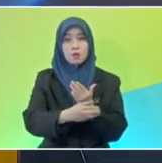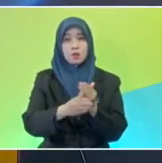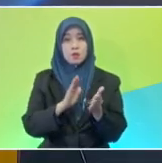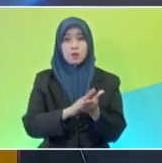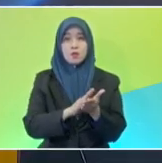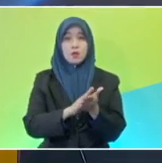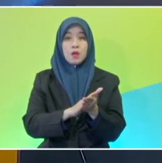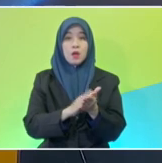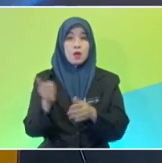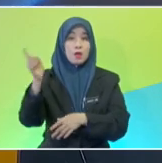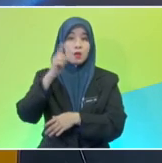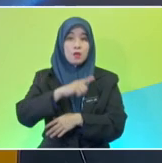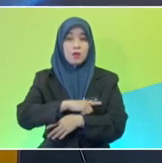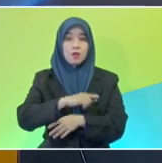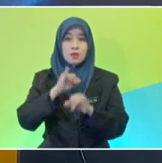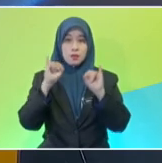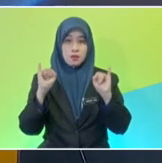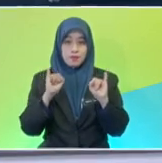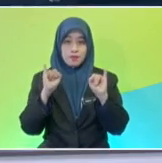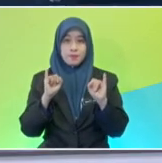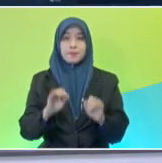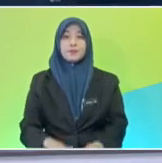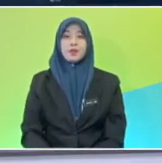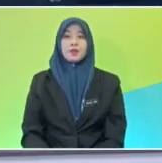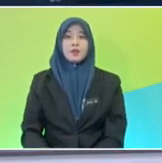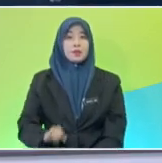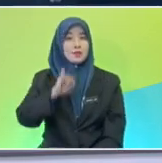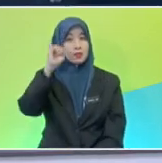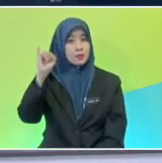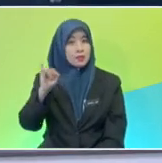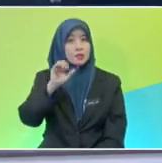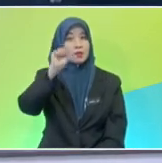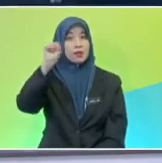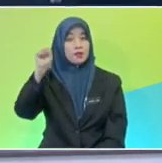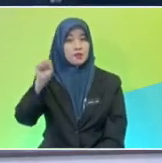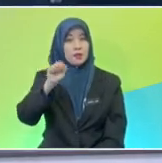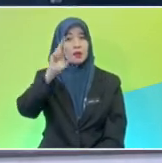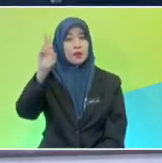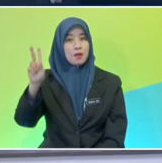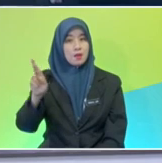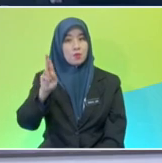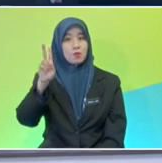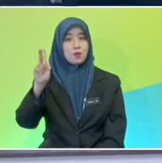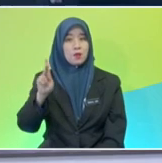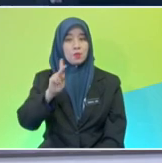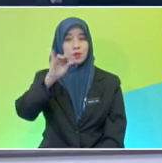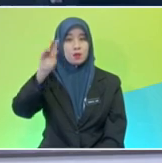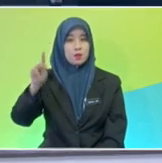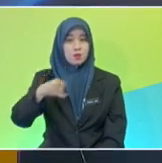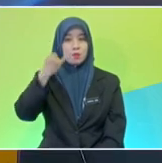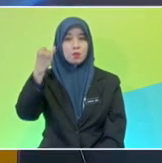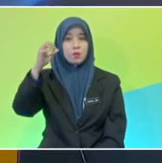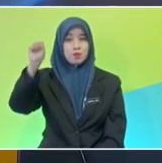dua, tiga. Isnin Selasa, Rabu Kamis, Jumaat, Sabtu